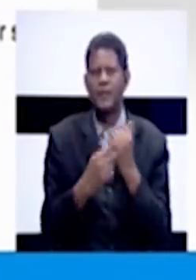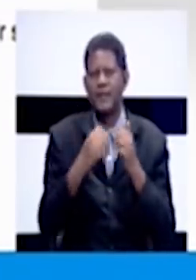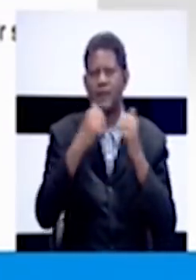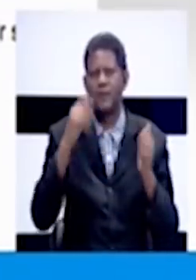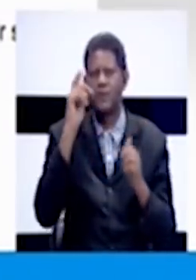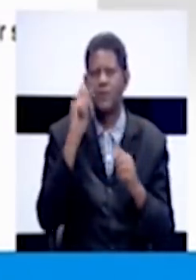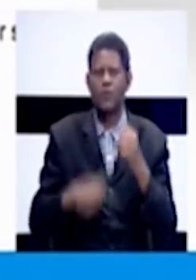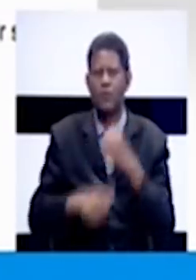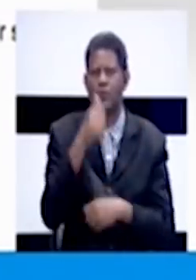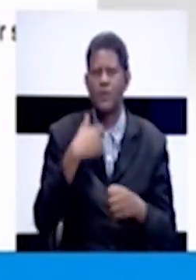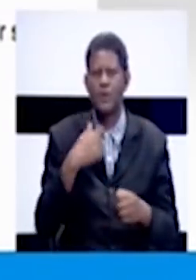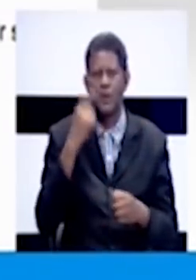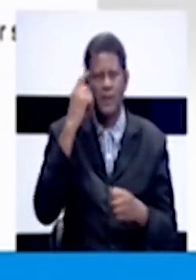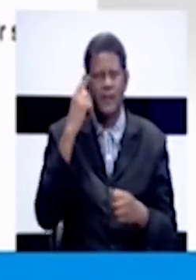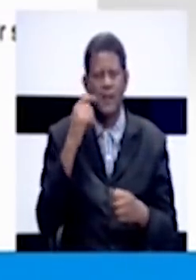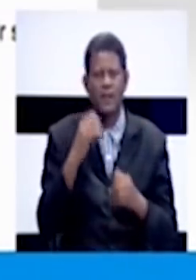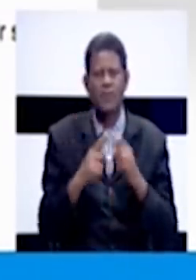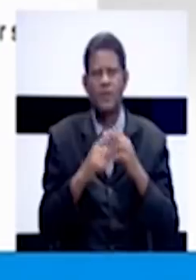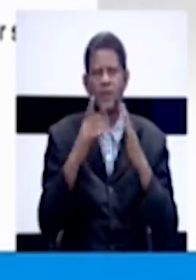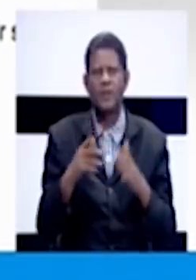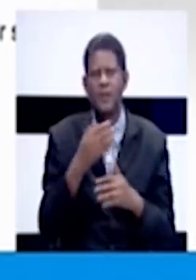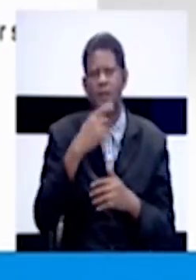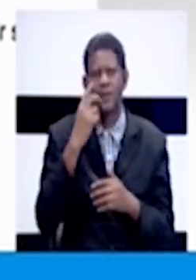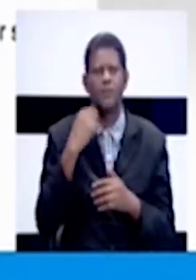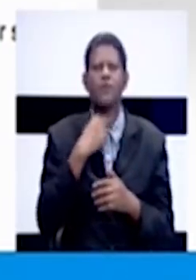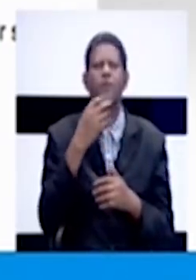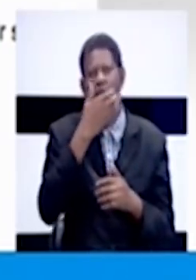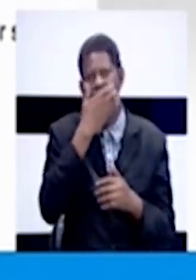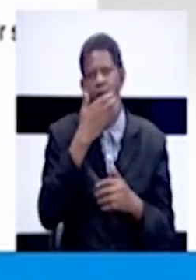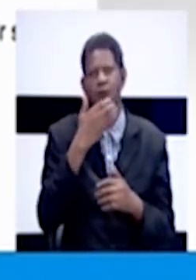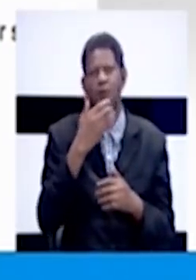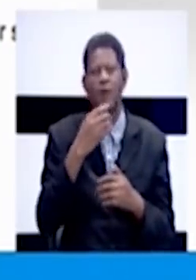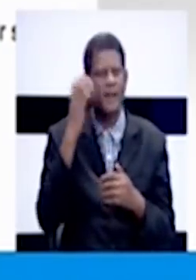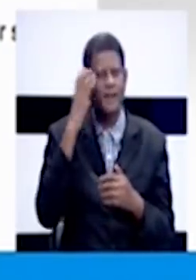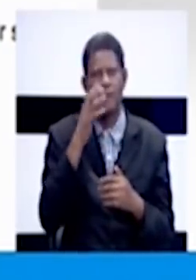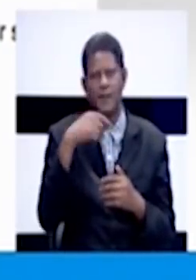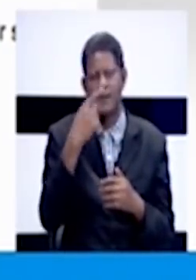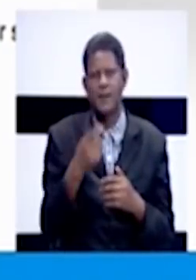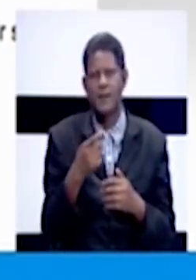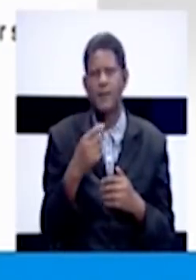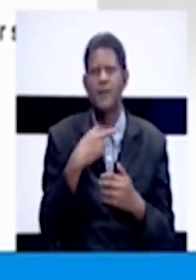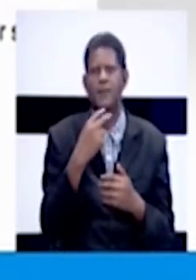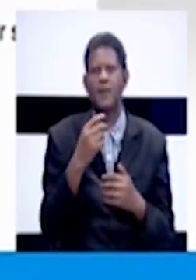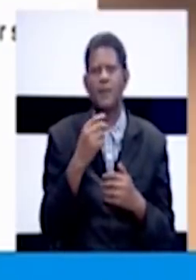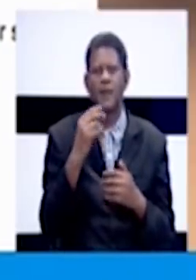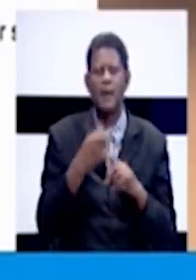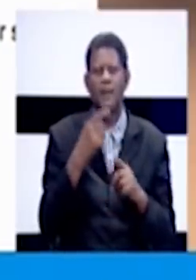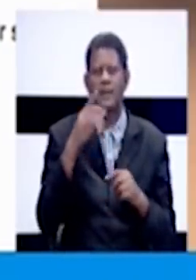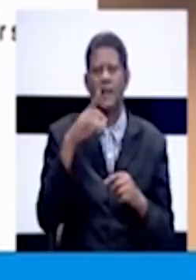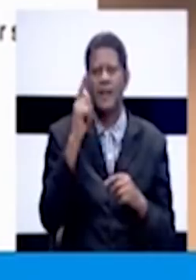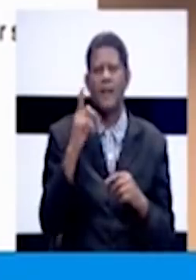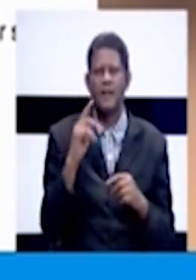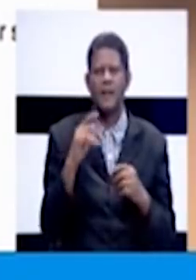ዝጥቅዑ ዘለዉ ተጋሩ ስደተኛታት ድምፆም ተዓፊኑ ይስምዐን ዘሎ ብዝብል ርእሲ በሽር ካሃን ካብ ካናዳ ብሮድካስቲንግ ከም ዘስፈሮ